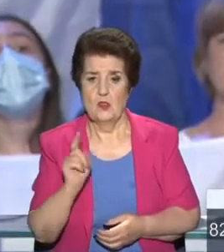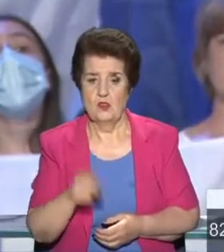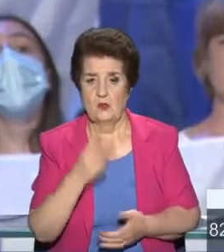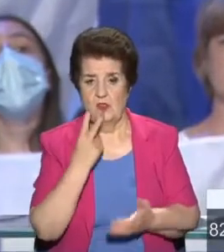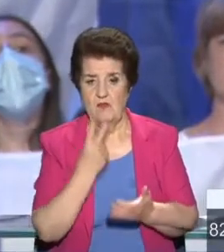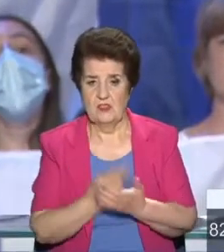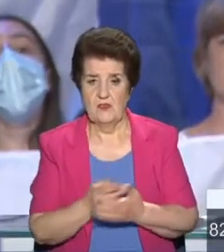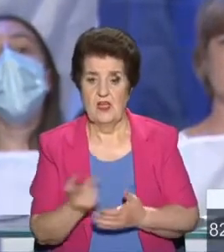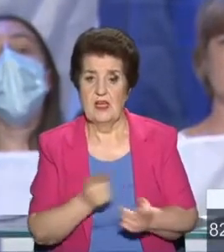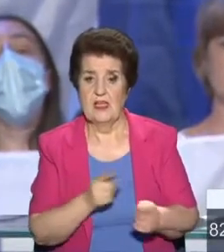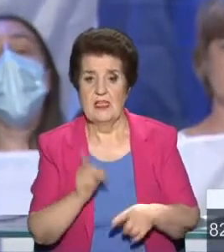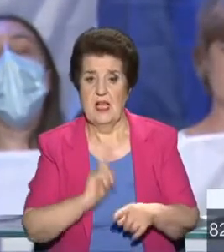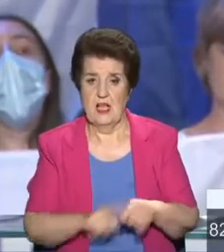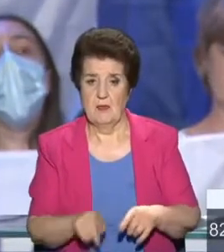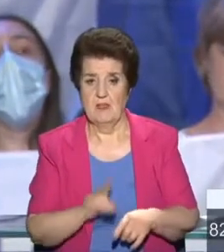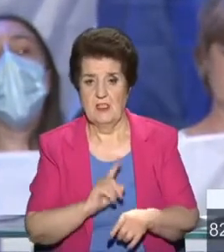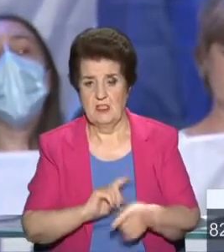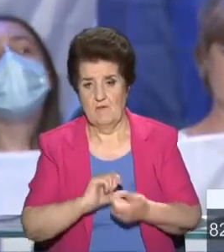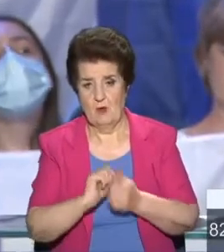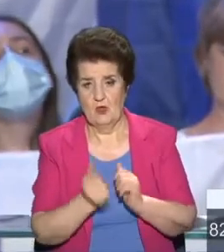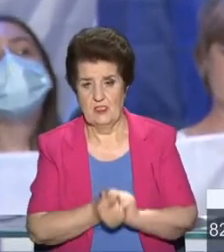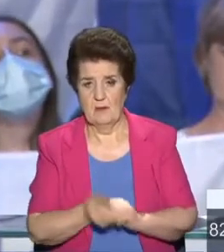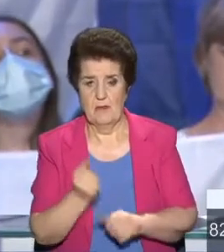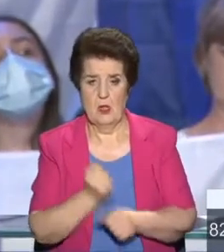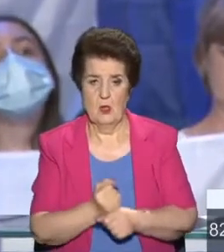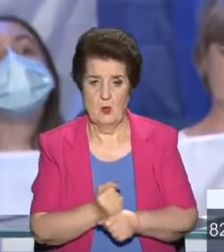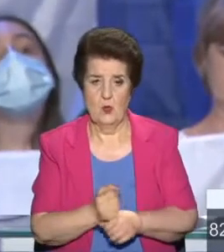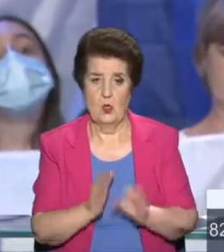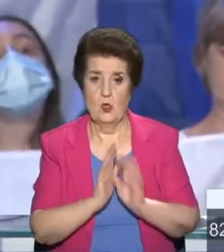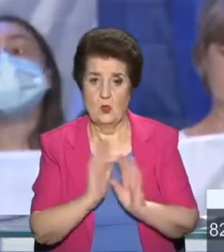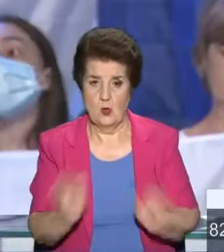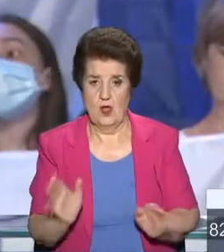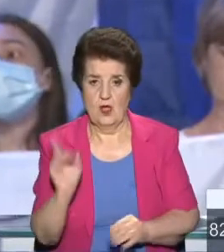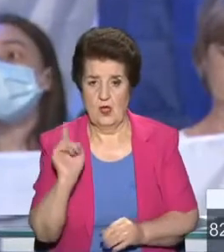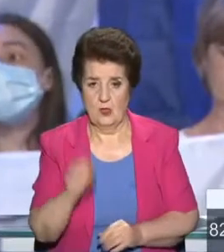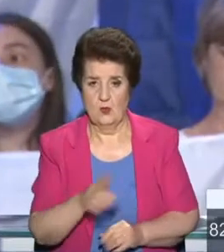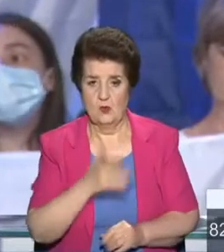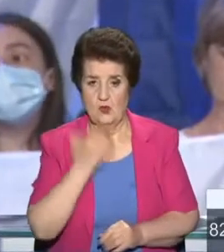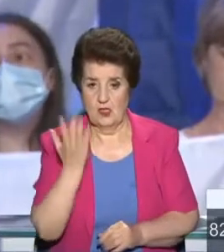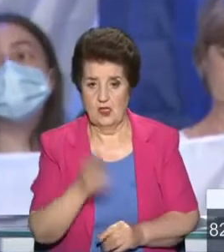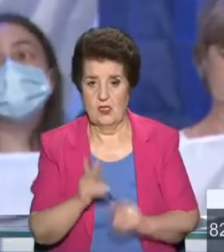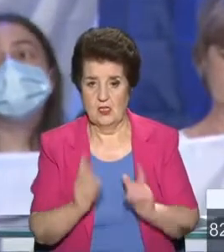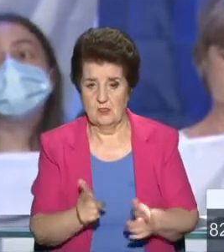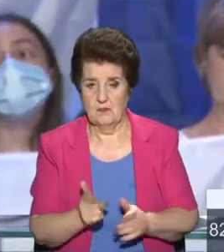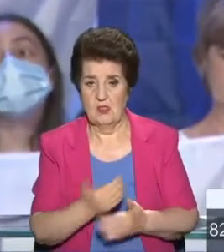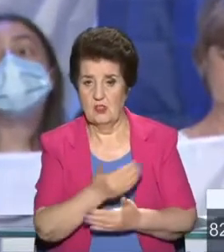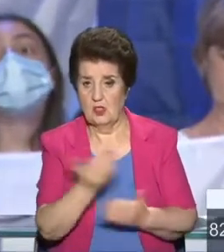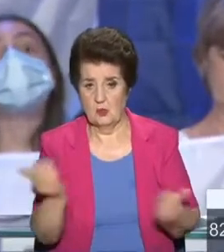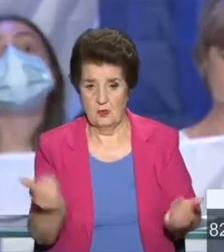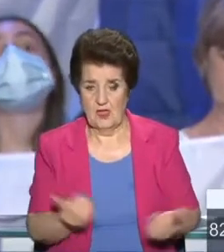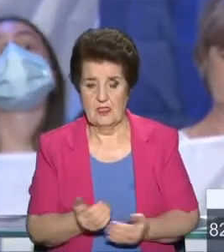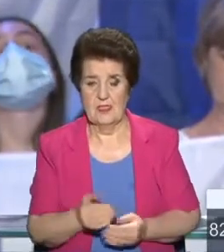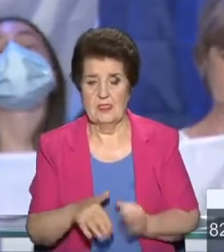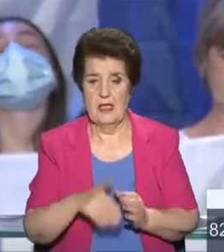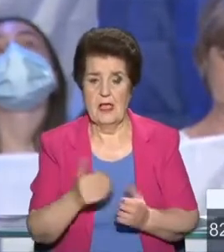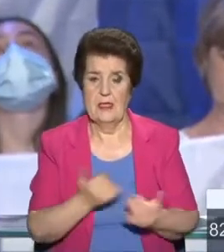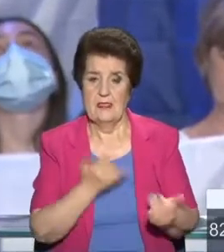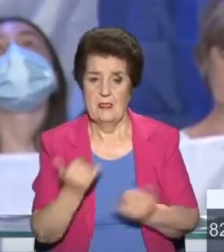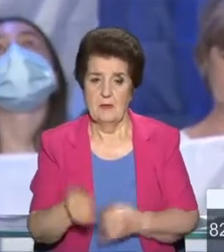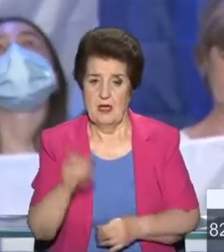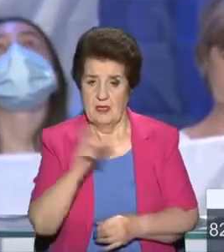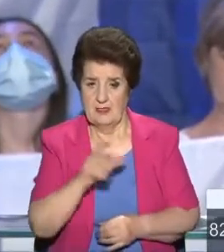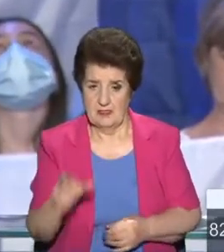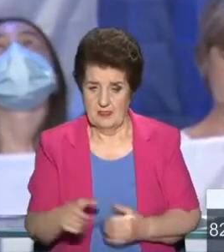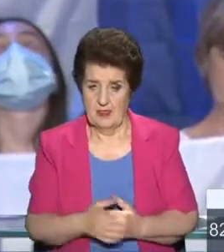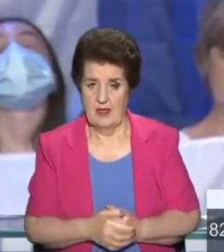vedea cât de repede se vor schimba lucrurile doar atunci când veți accepta și dumneavoastră stimați alegători că unirea celor